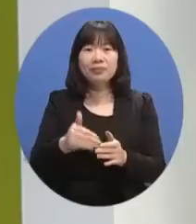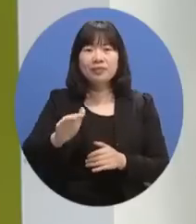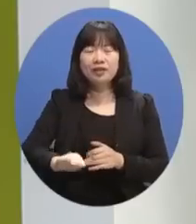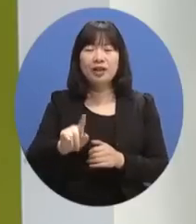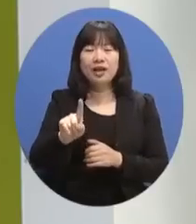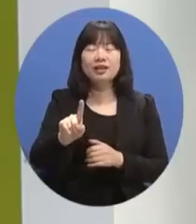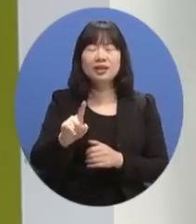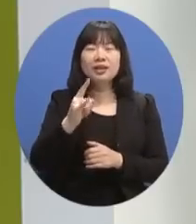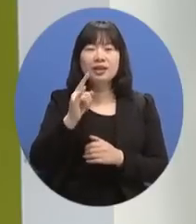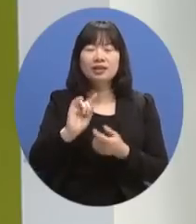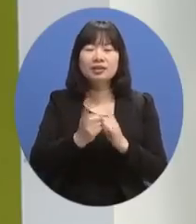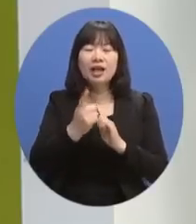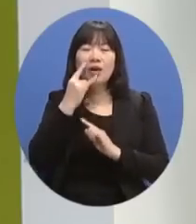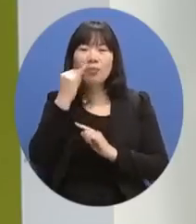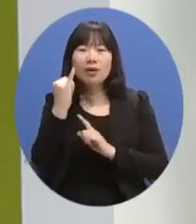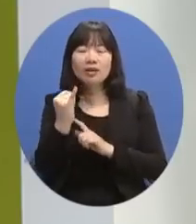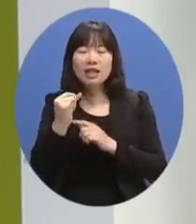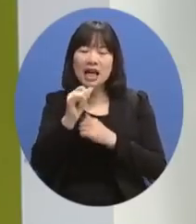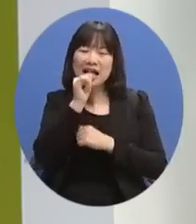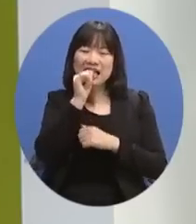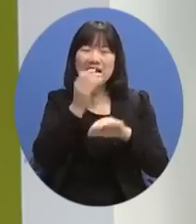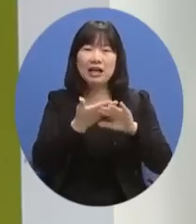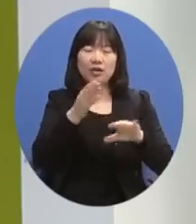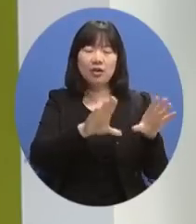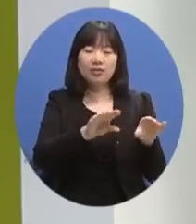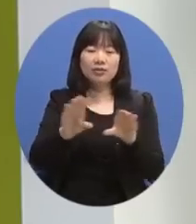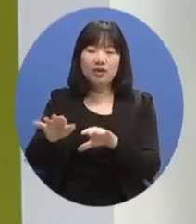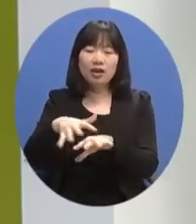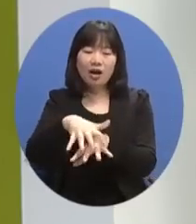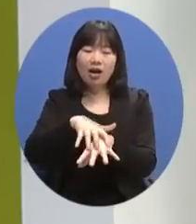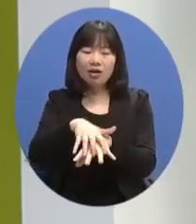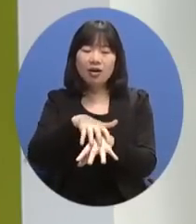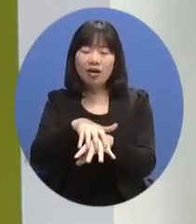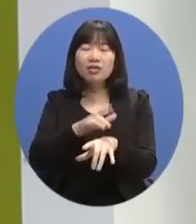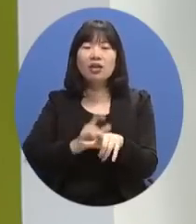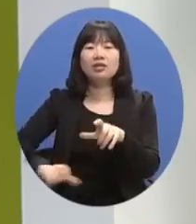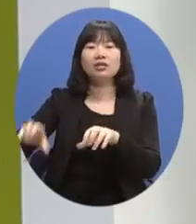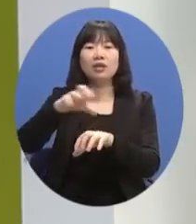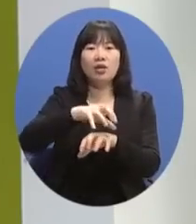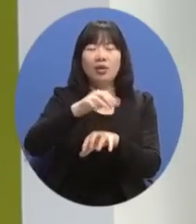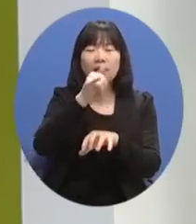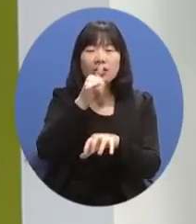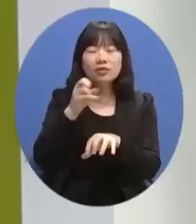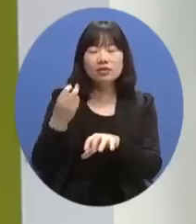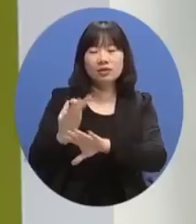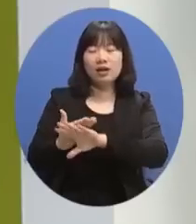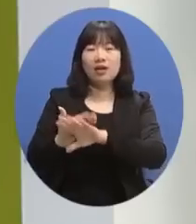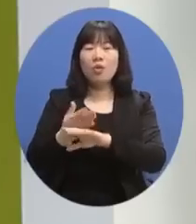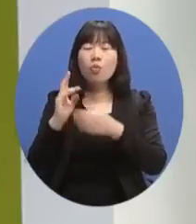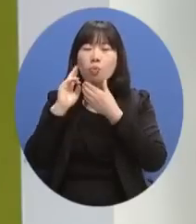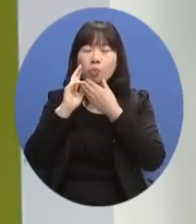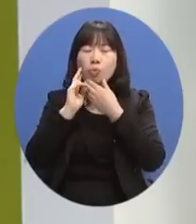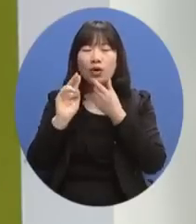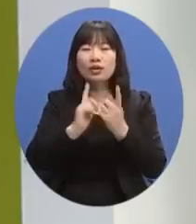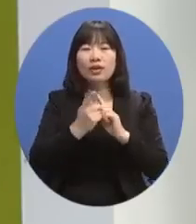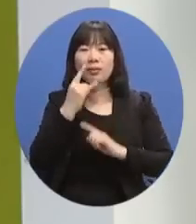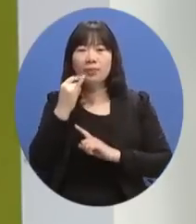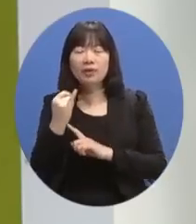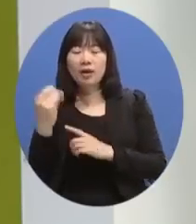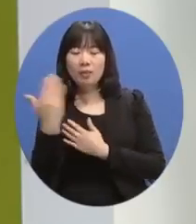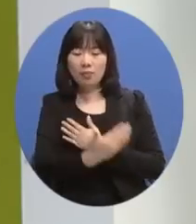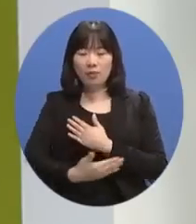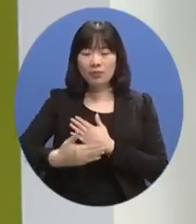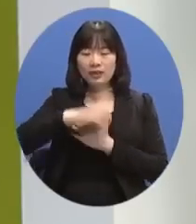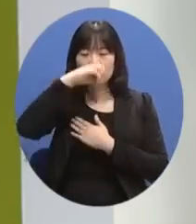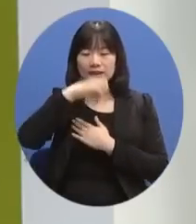한 대리모에는 그 철사 위에다가 부드러운 헝겊천을 덧입혔고 다른 원숭이 대리모는 그냥